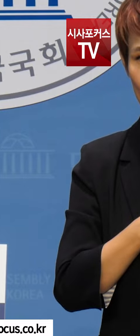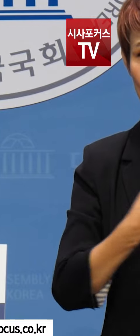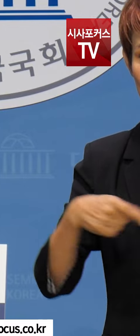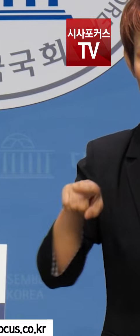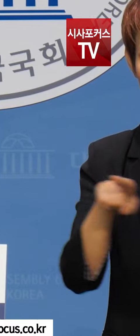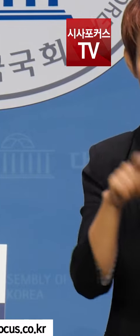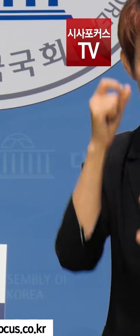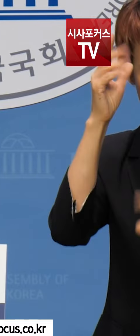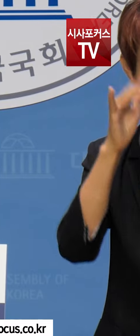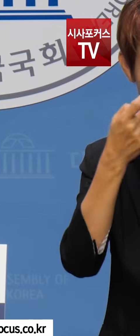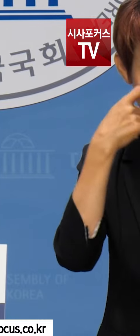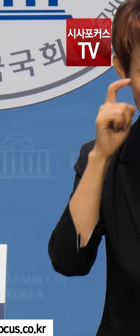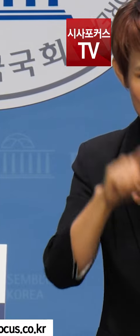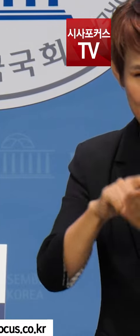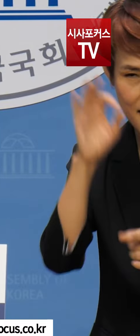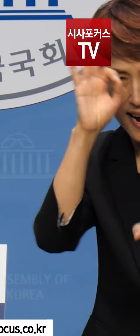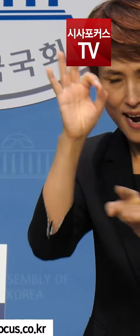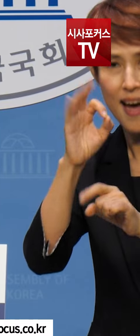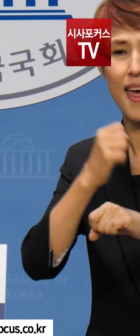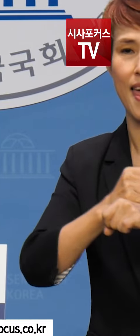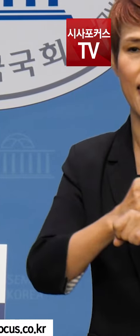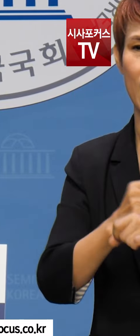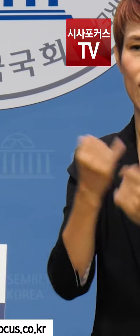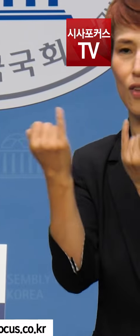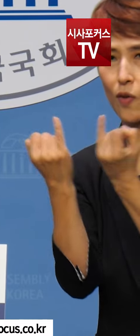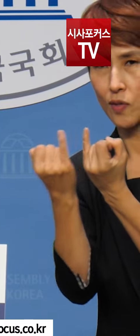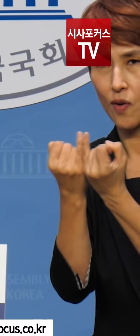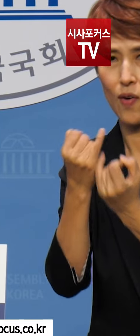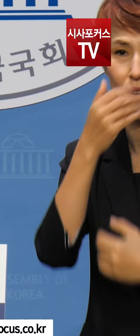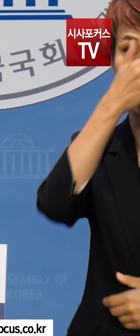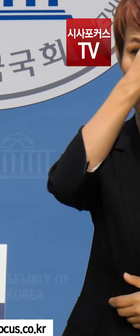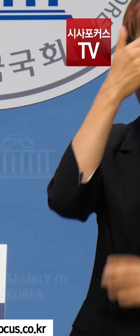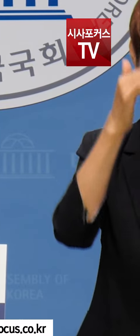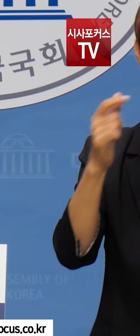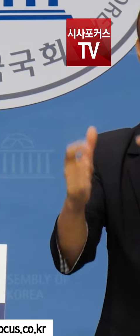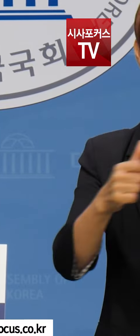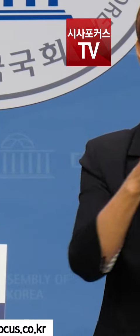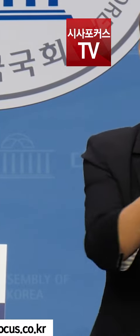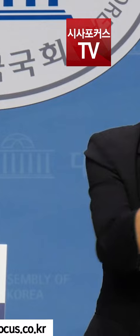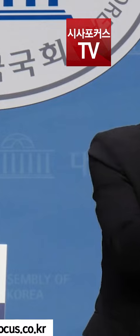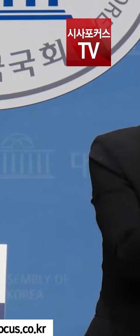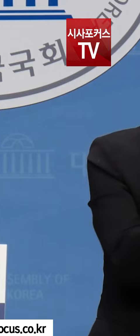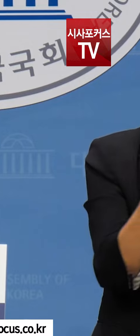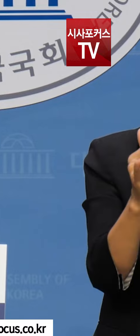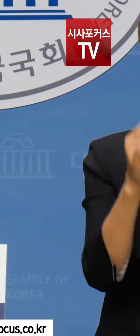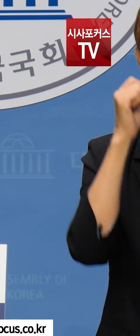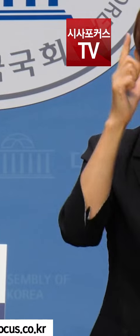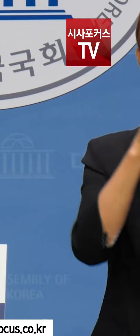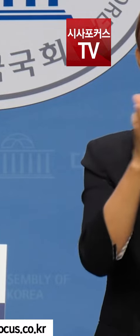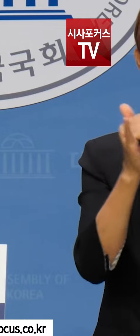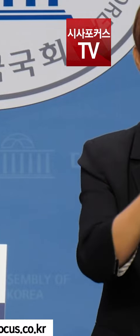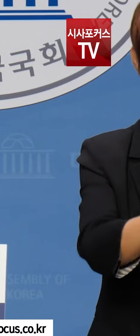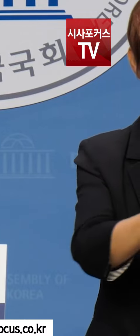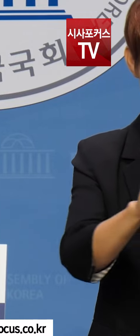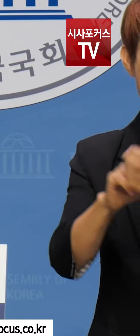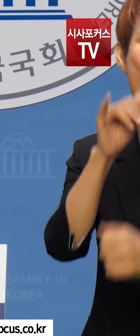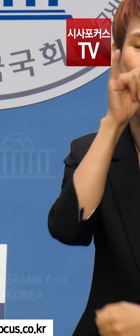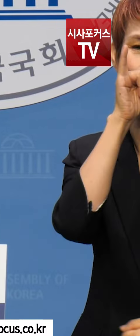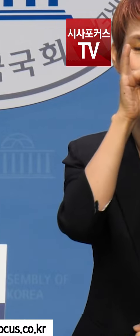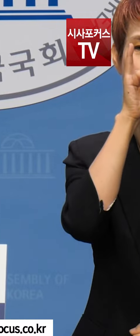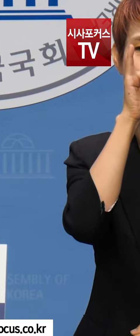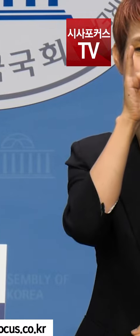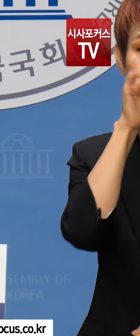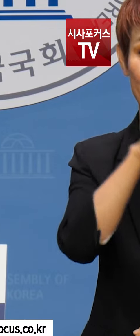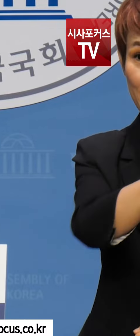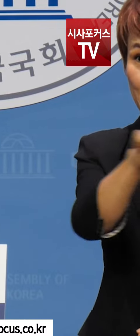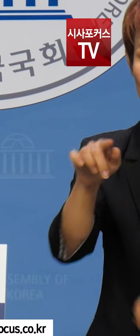발굴에 힘쓰겠습니다. 여성, 청년, 지역을 대표하는 인재들이 우리 사회 곳곳에 있습니다.